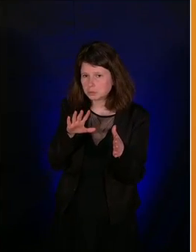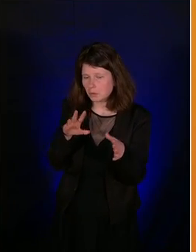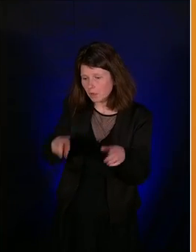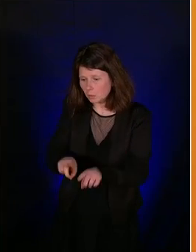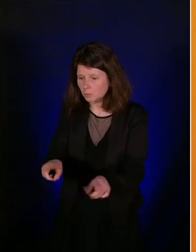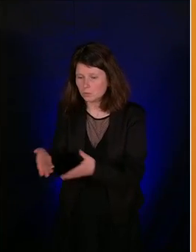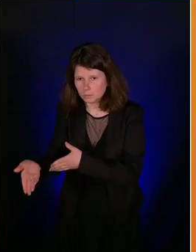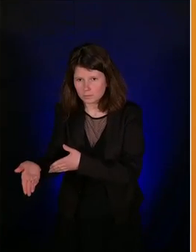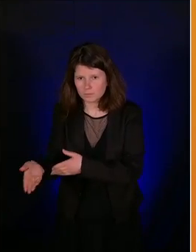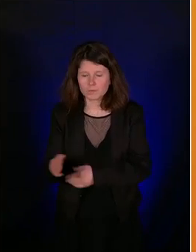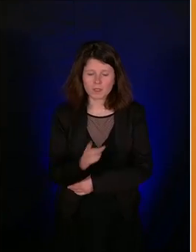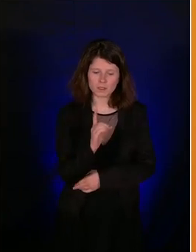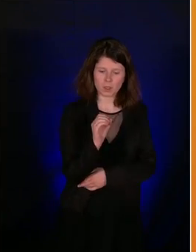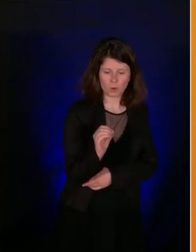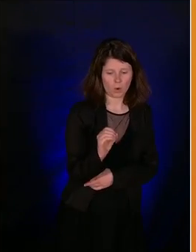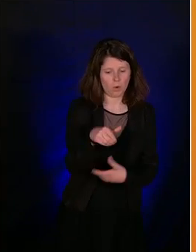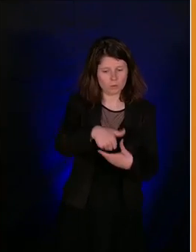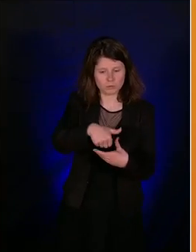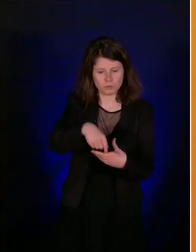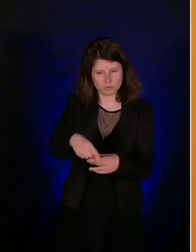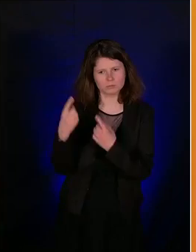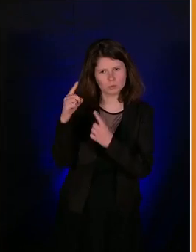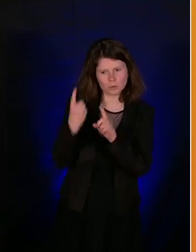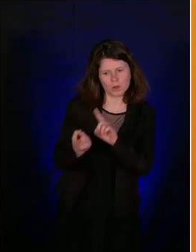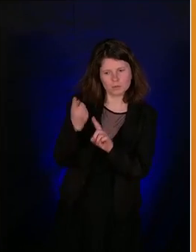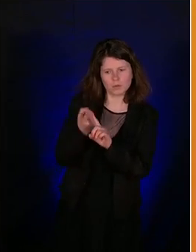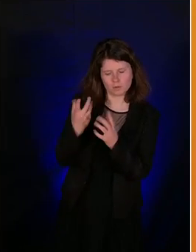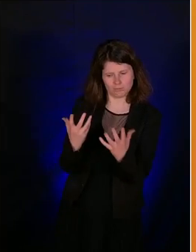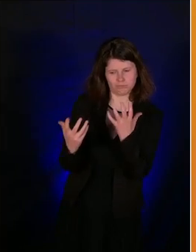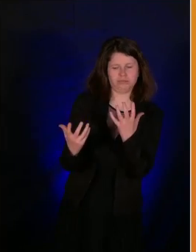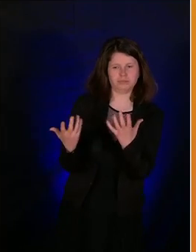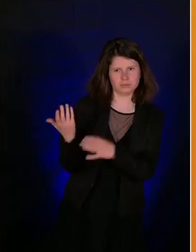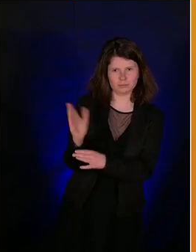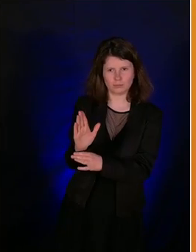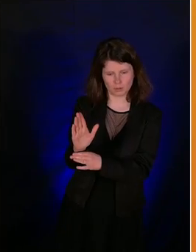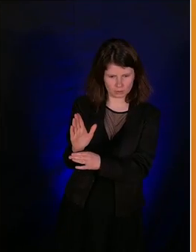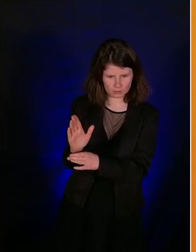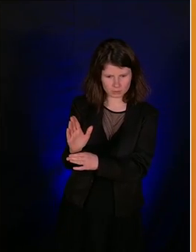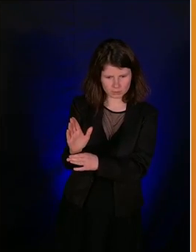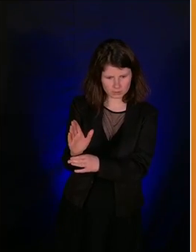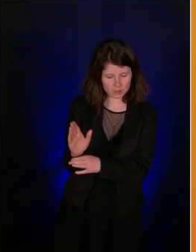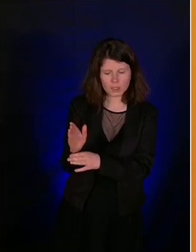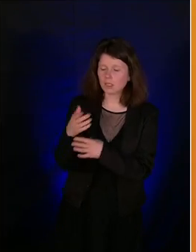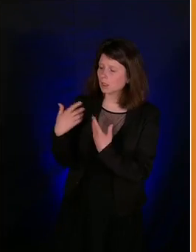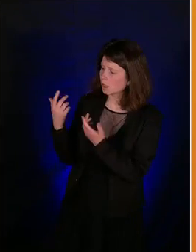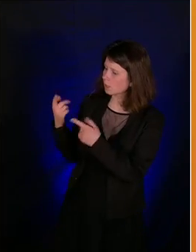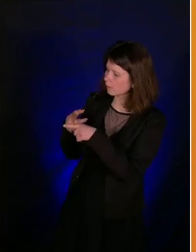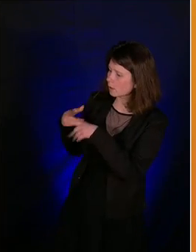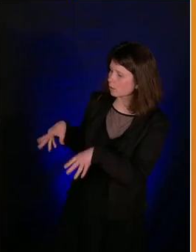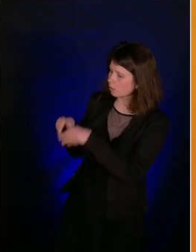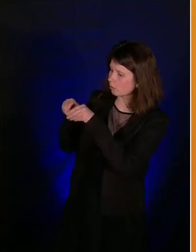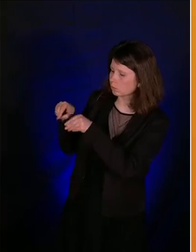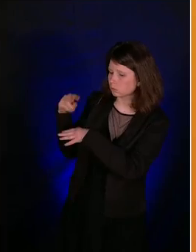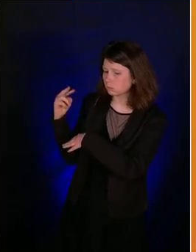d'orientation dès lors qu'une lutte importante et mise en lumière et qu'elle échappe au radar confédéral est-elle pour autant